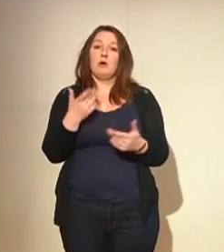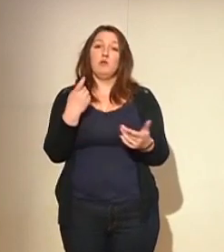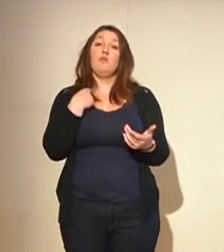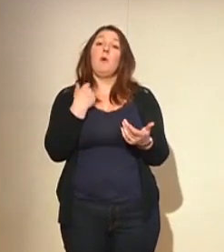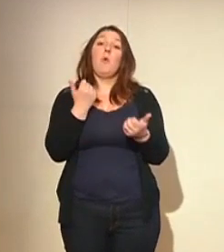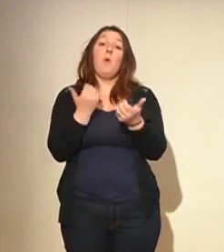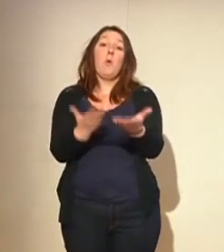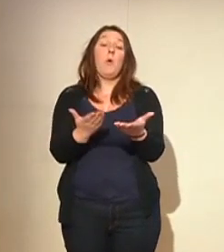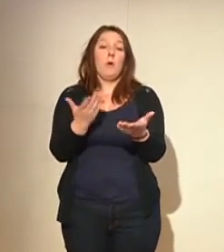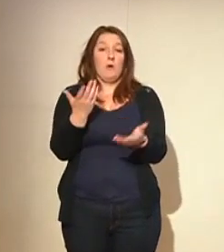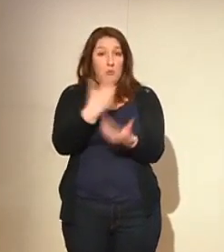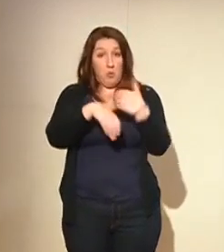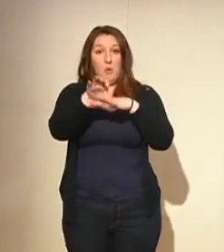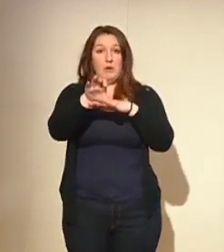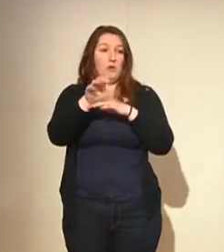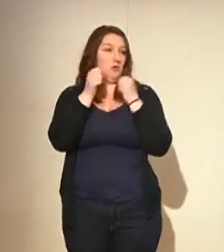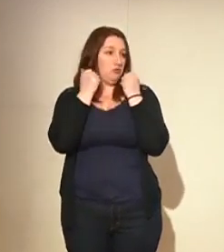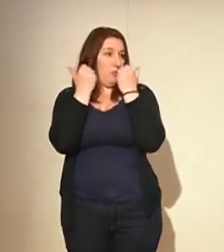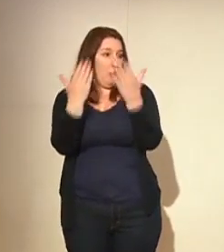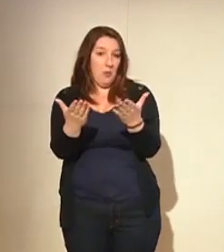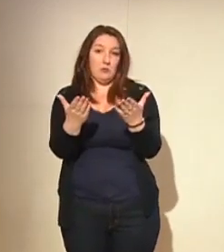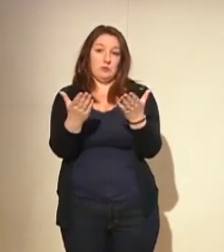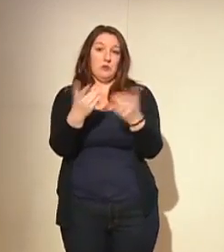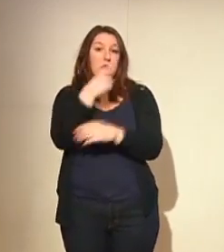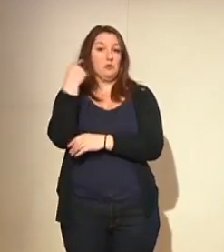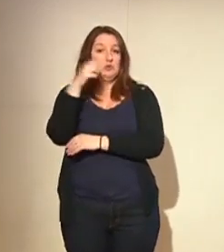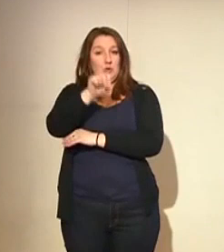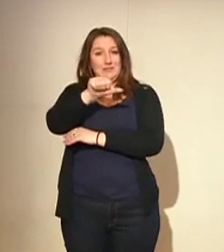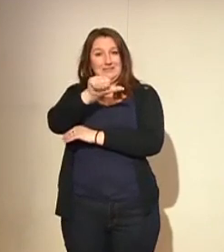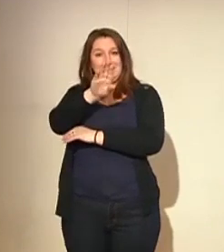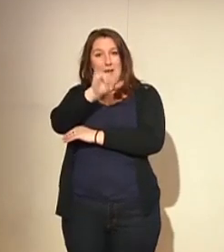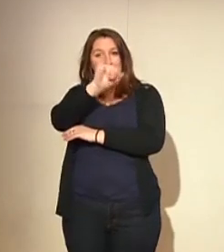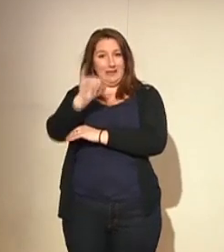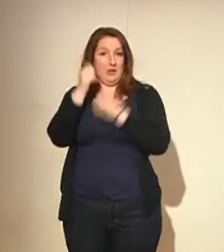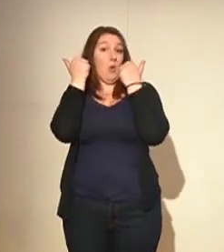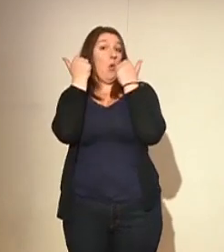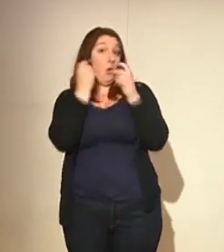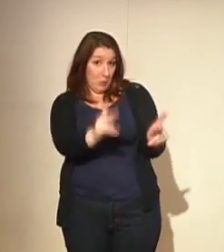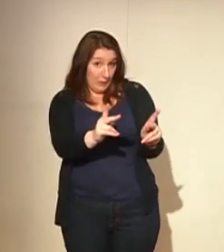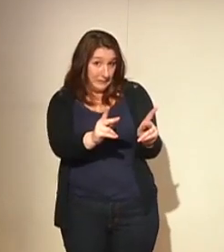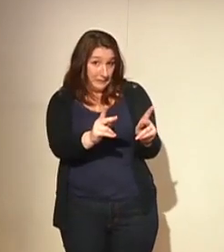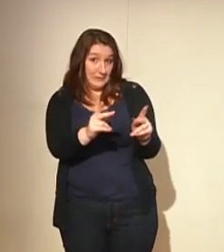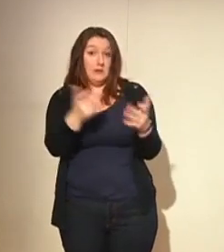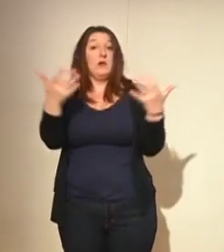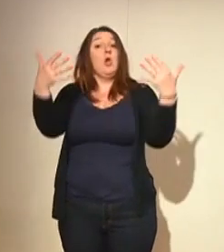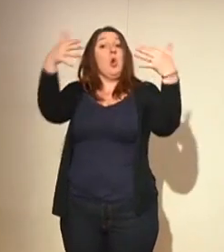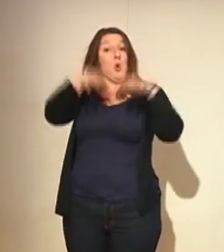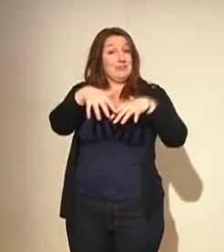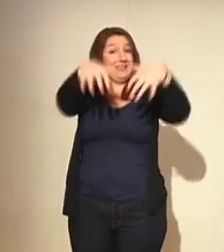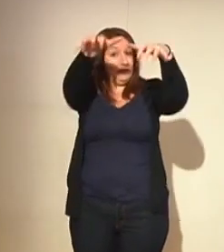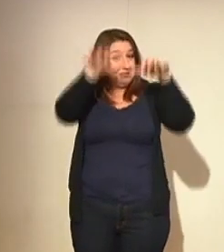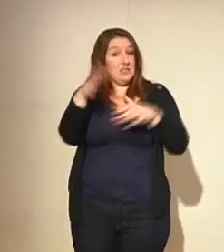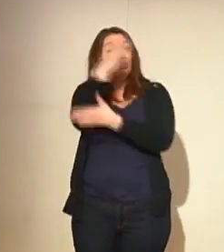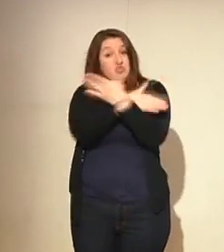délibération je vous propose donc d'autoriser Monsieur SAB si le conseil d'administration de la compagnie de